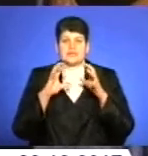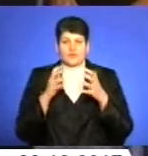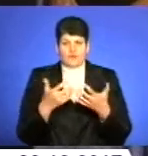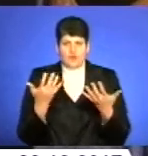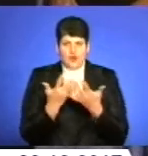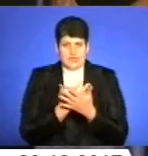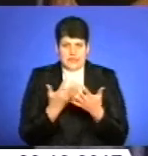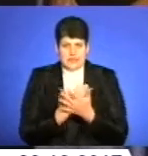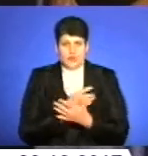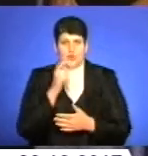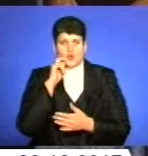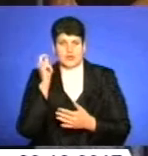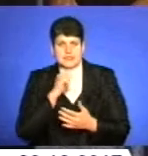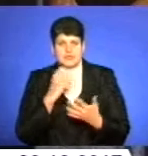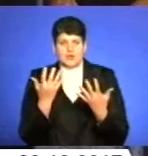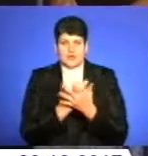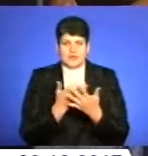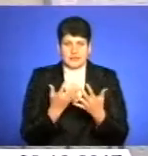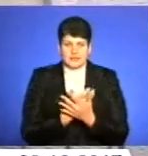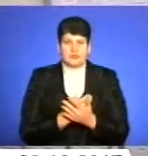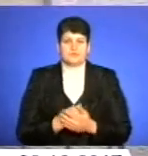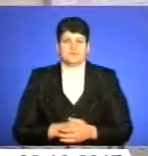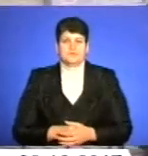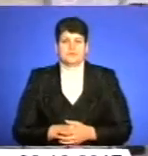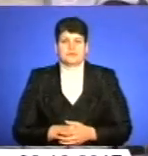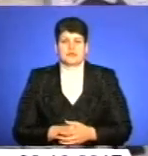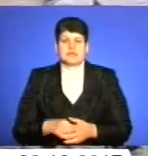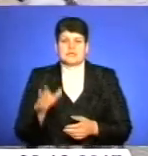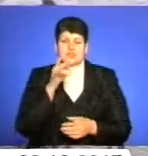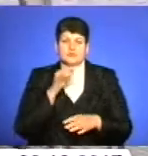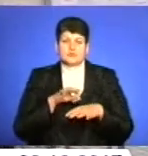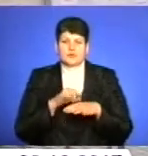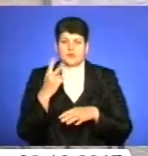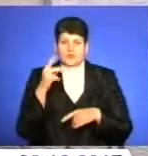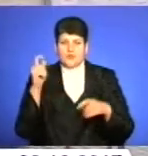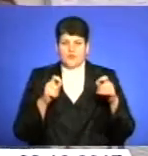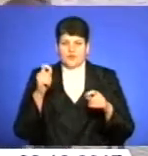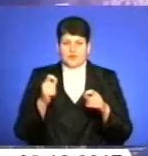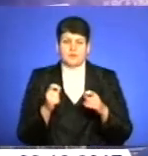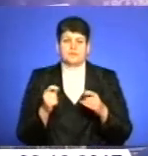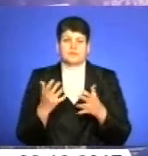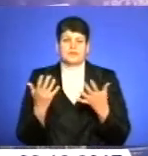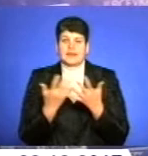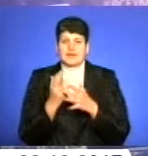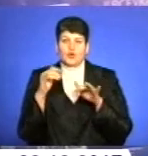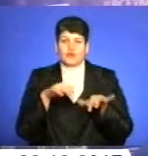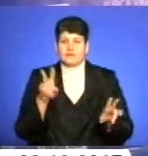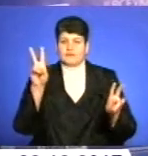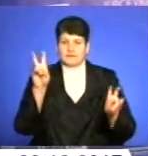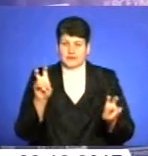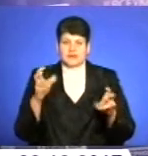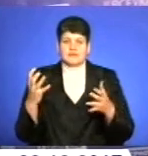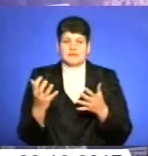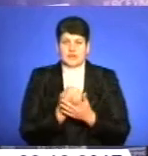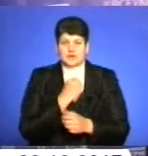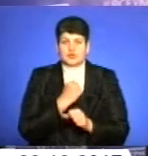кінематографа і вже тепер і тернопільського, зокрема. За час проведення 2 форумів «Кінохвилі» організаторам фестивалю вдалося вивести